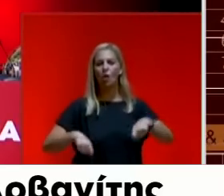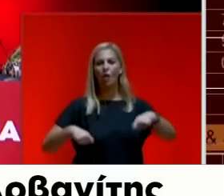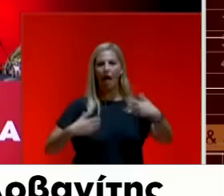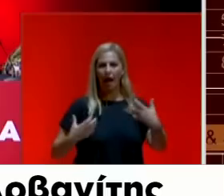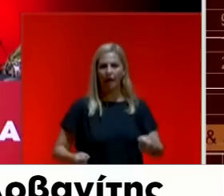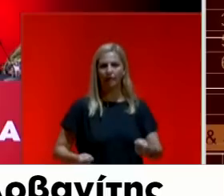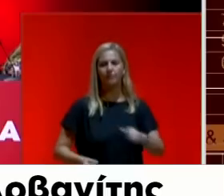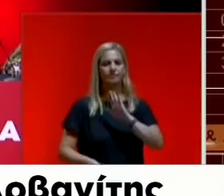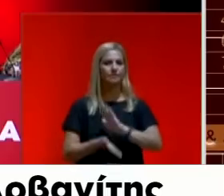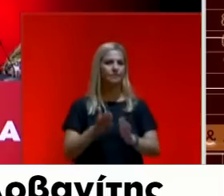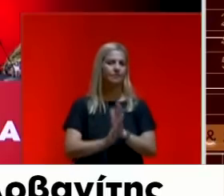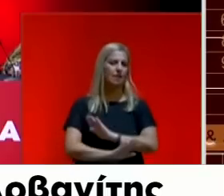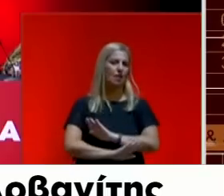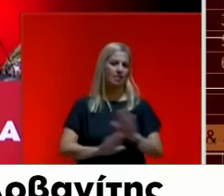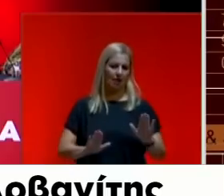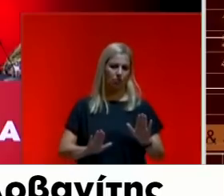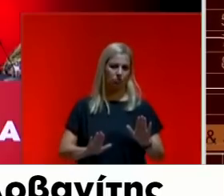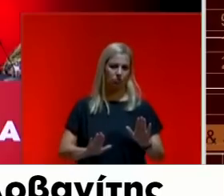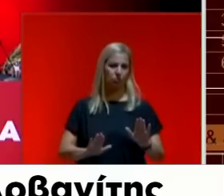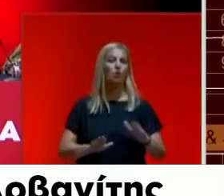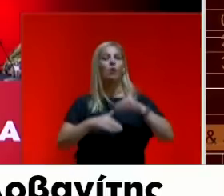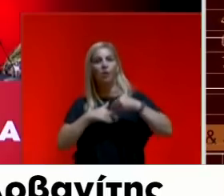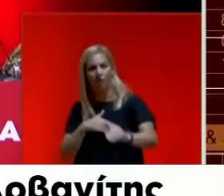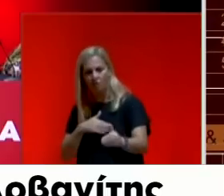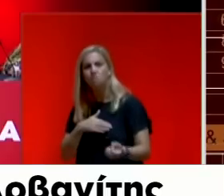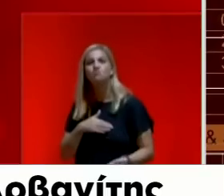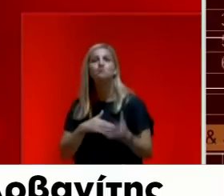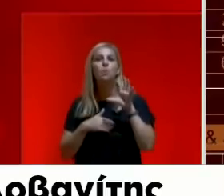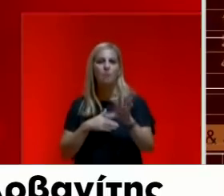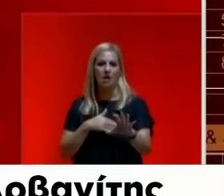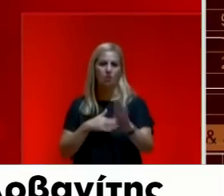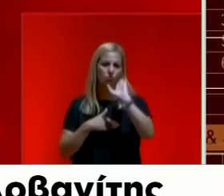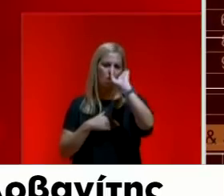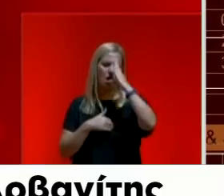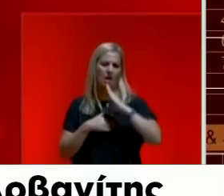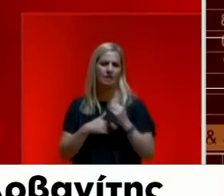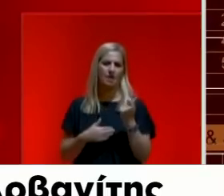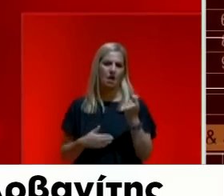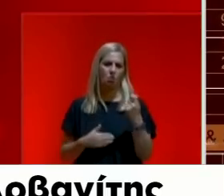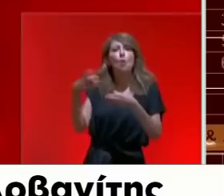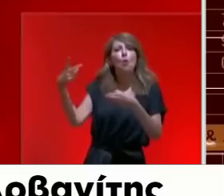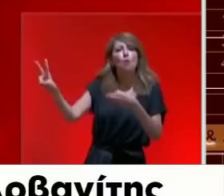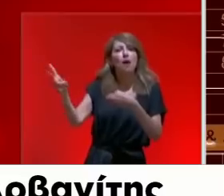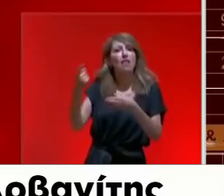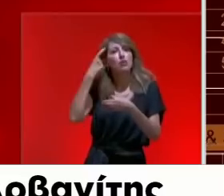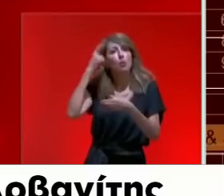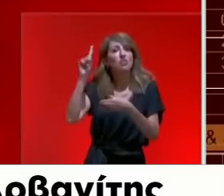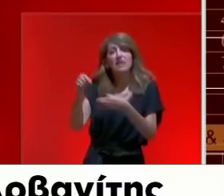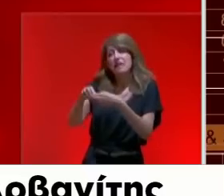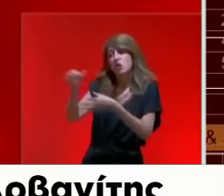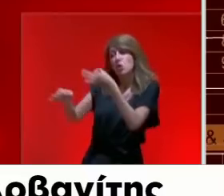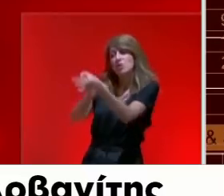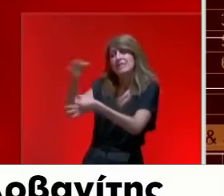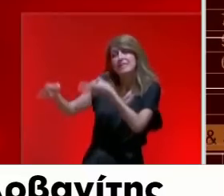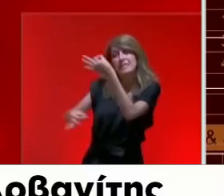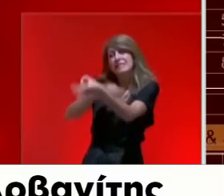Και να τον στηρίξουν. Και να τον στηρίξουν, προφανώς. Σε αυτή την εκλογή υπάρχουν 5 διαφορετικά πρόσωπα. Πολλοί λένε ότι έχουν 5 διαφορετικές